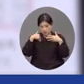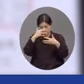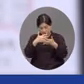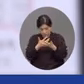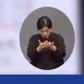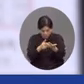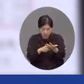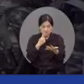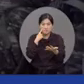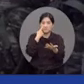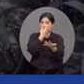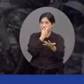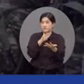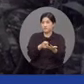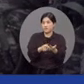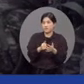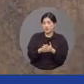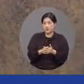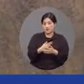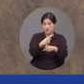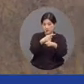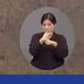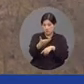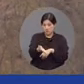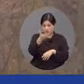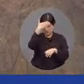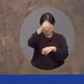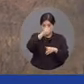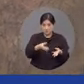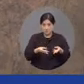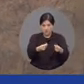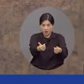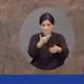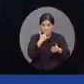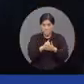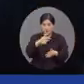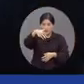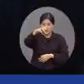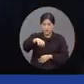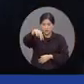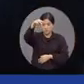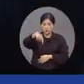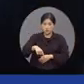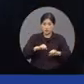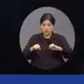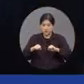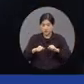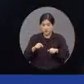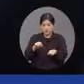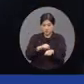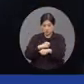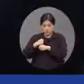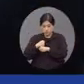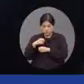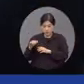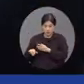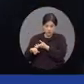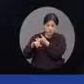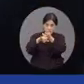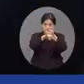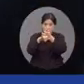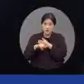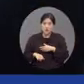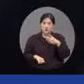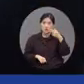문건으로 확인됐습니다. 적의 수뇌부를 무력화시키는 이른바 참수작전에서 특수부대 수송 등을 맡을